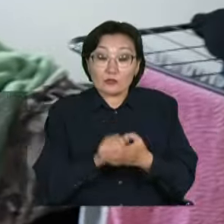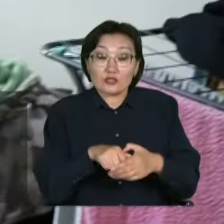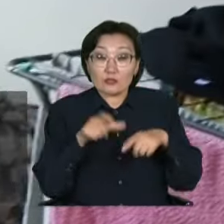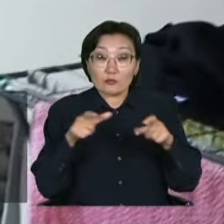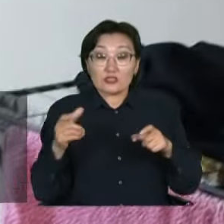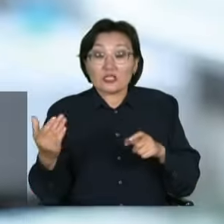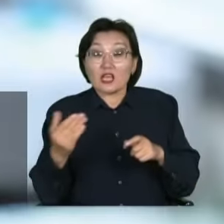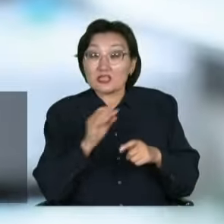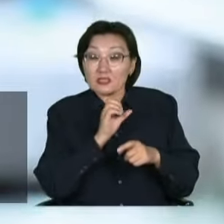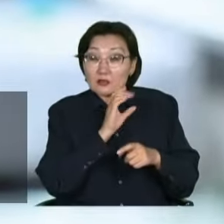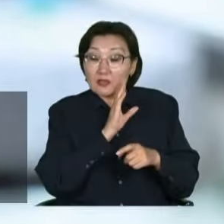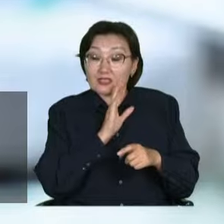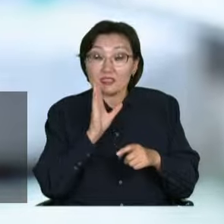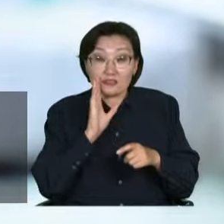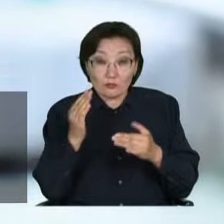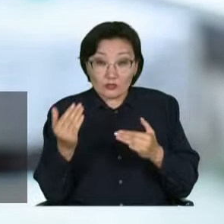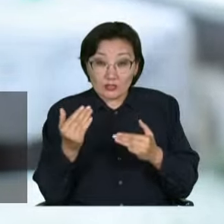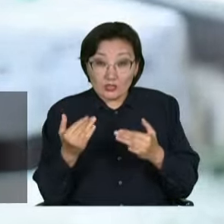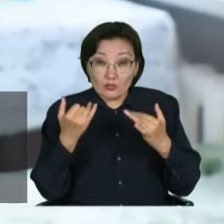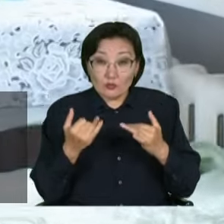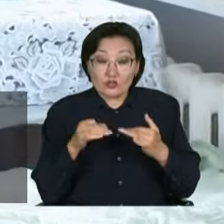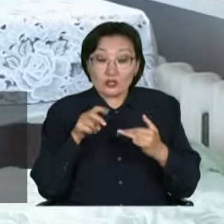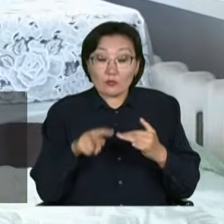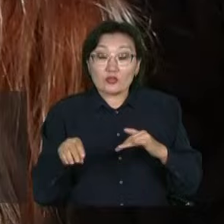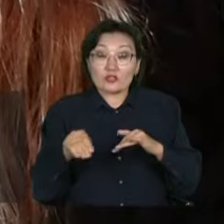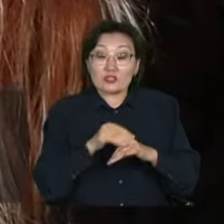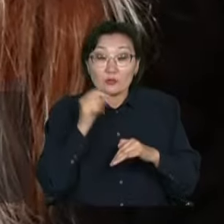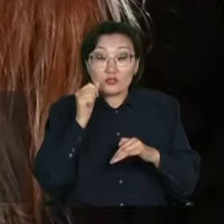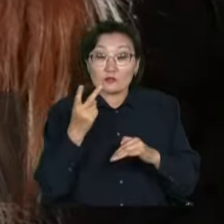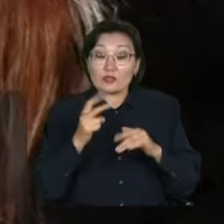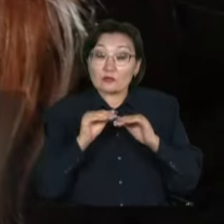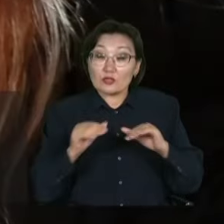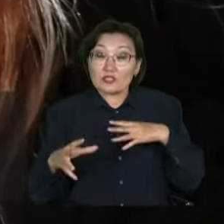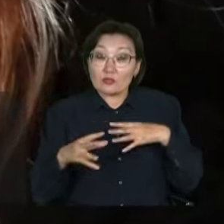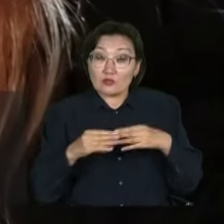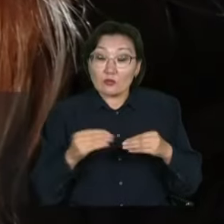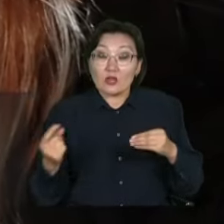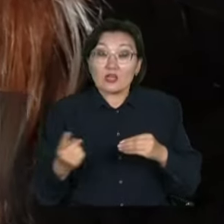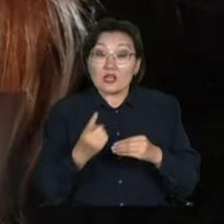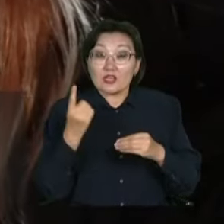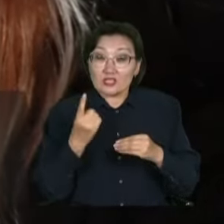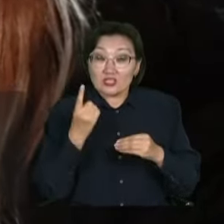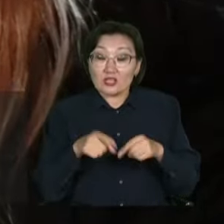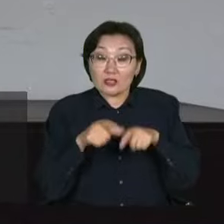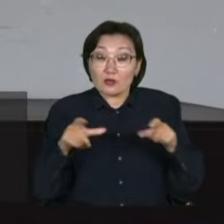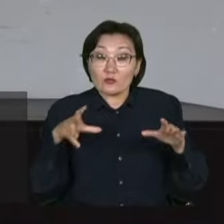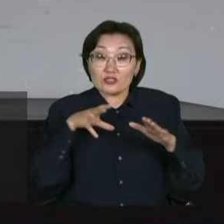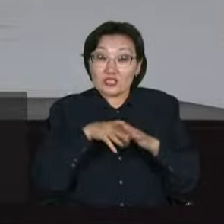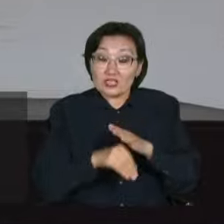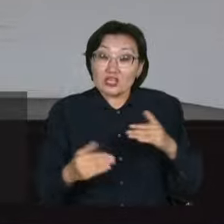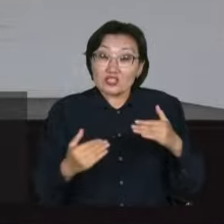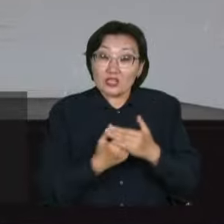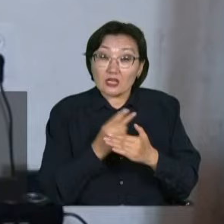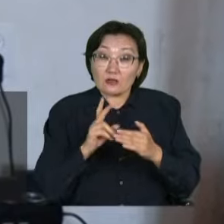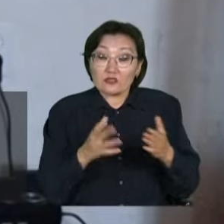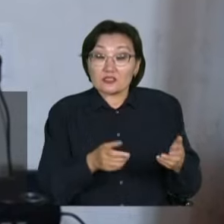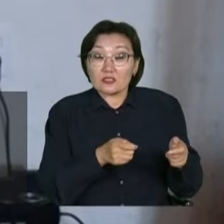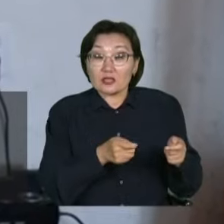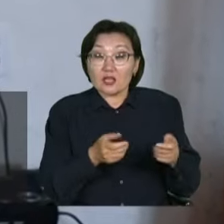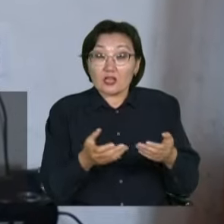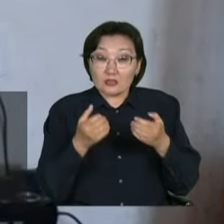бірі Анастасия Дымчак. Ал қазір ол жұбайы және екі баласымен бірге алғашқылардың бірі болып жаңа пәтерге қоныстанды.